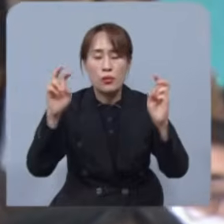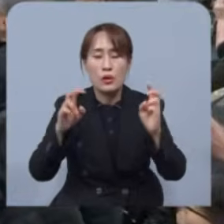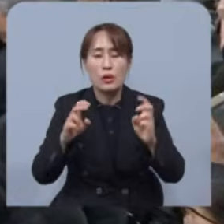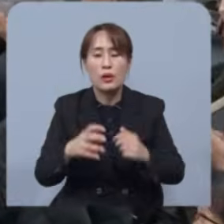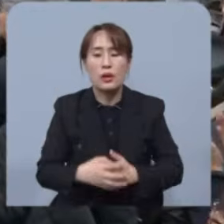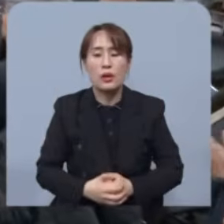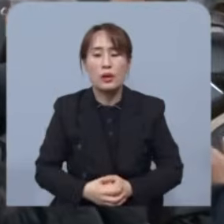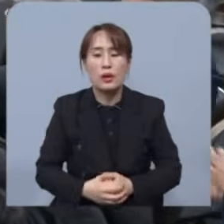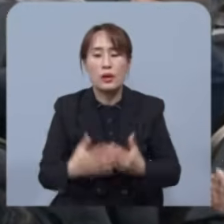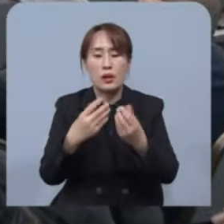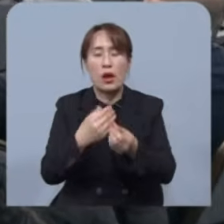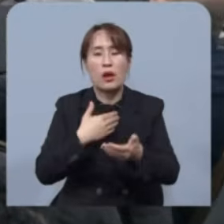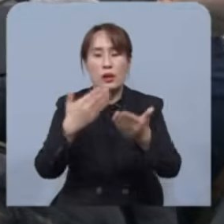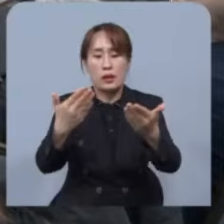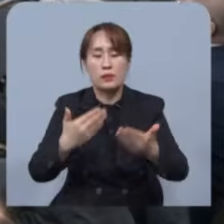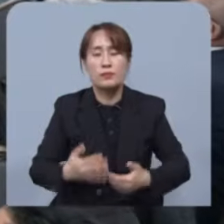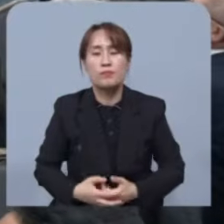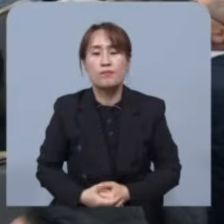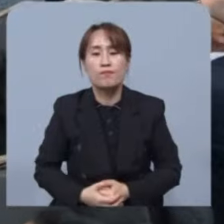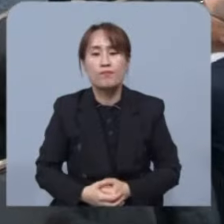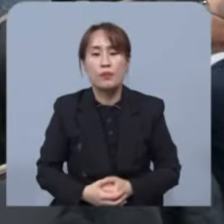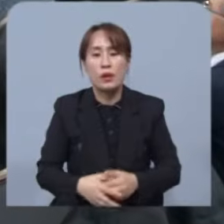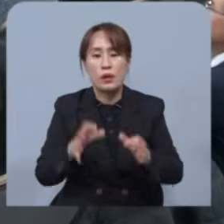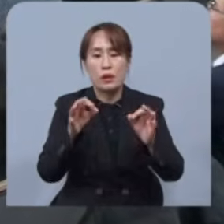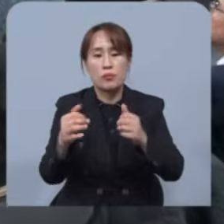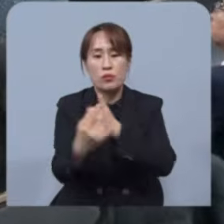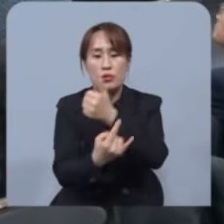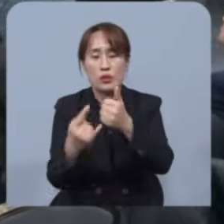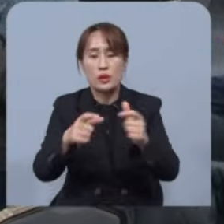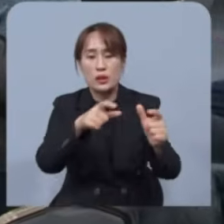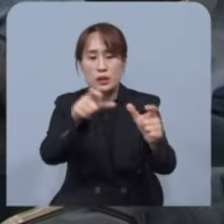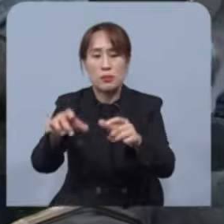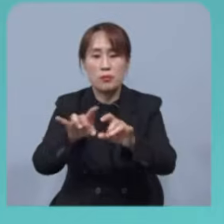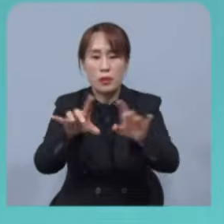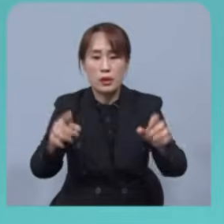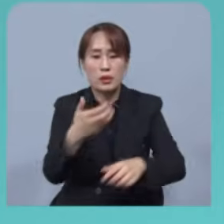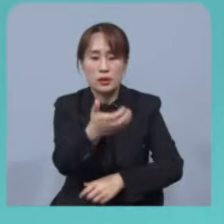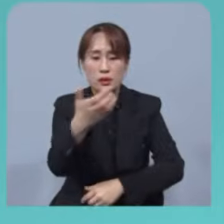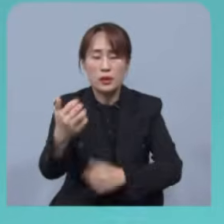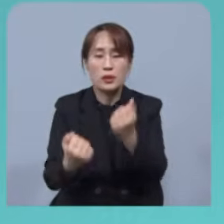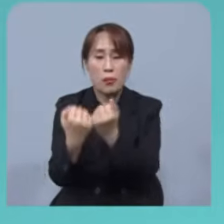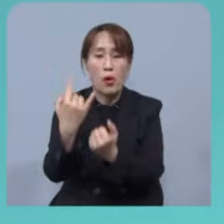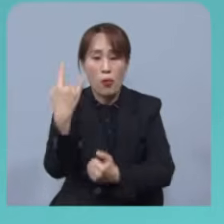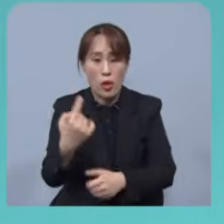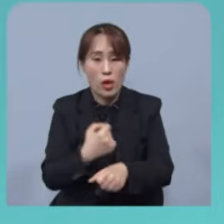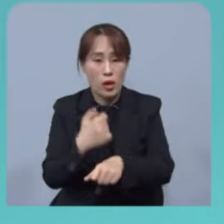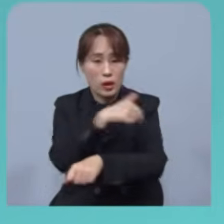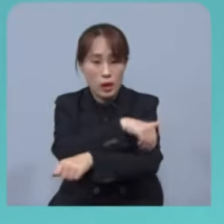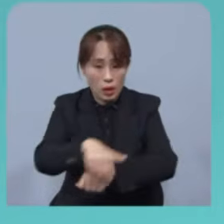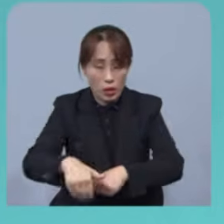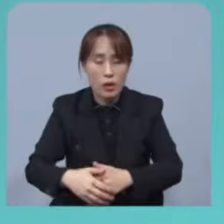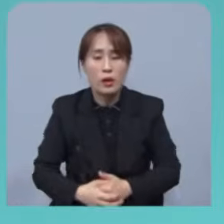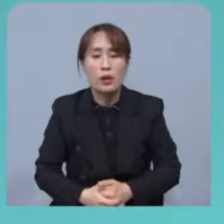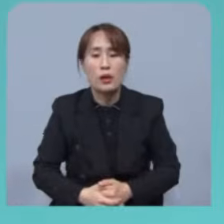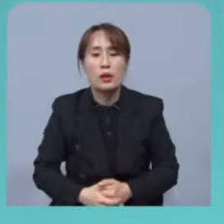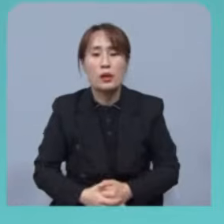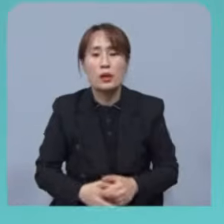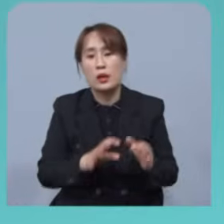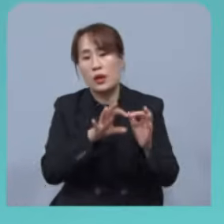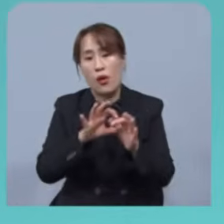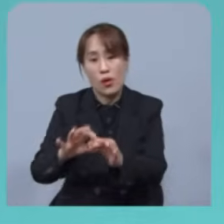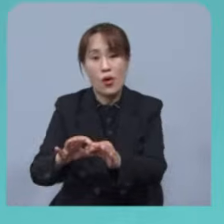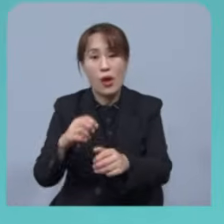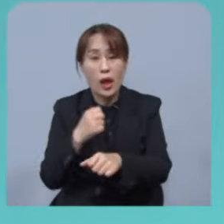좀 주시고요. 나중에 알려줘, 나중에. 금융위가 지역별로 또 순회 설명을 하니까요. 아마 그렇게 연결을